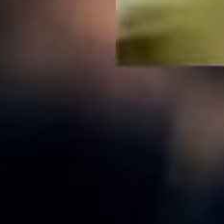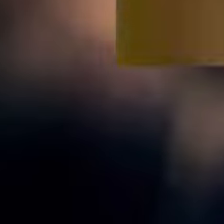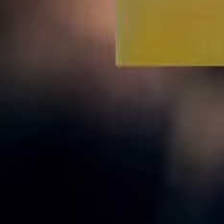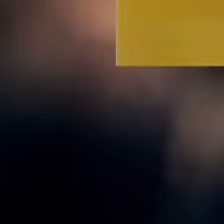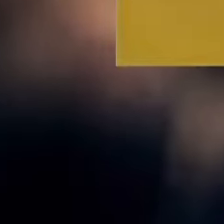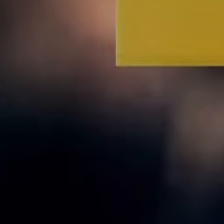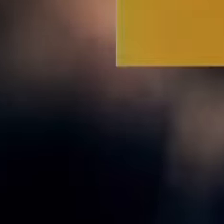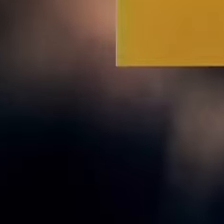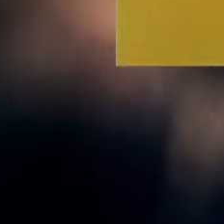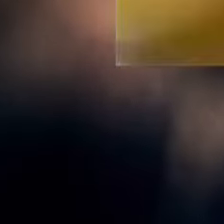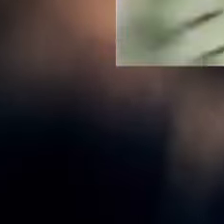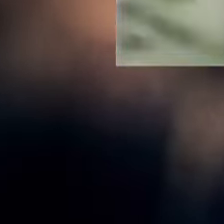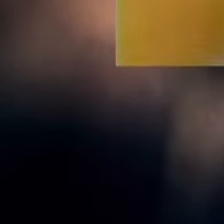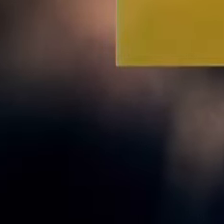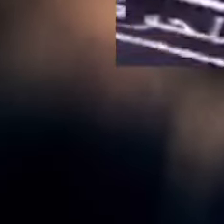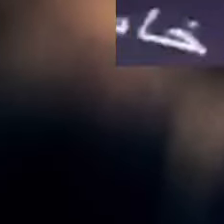يلا